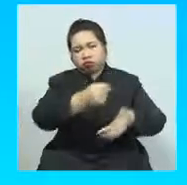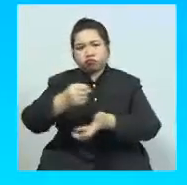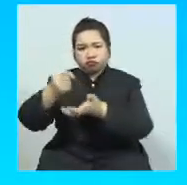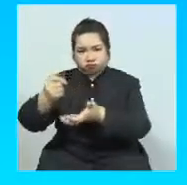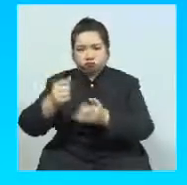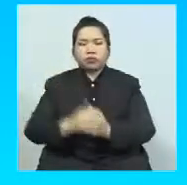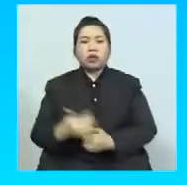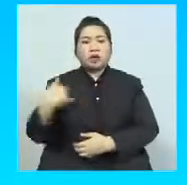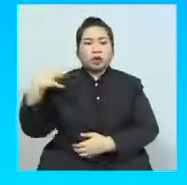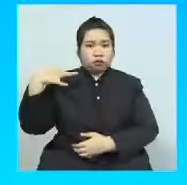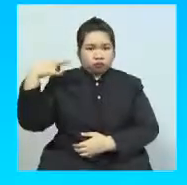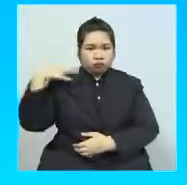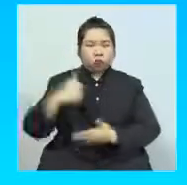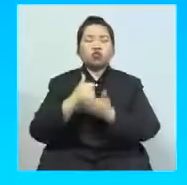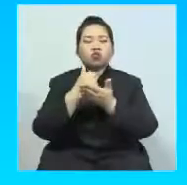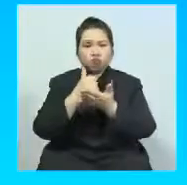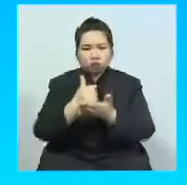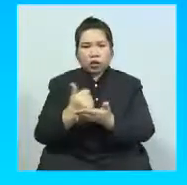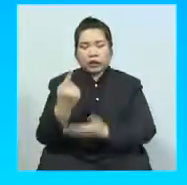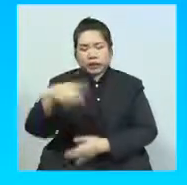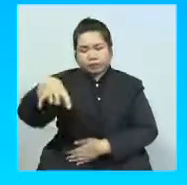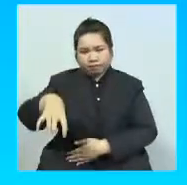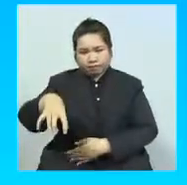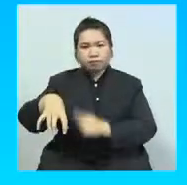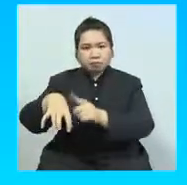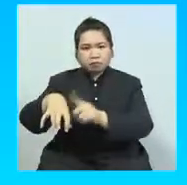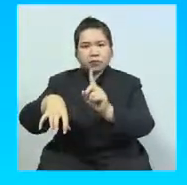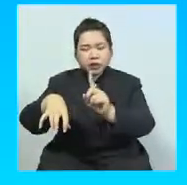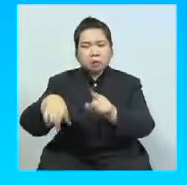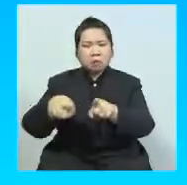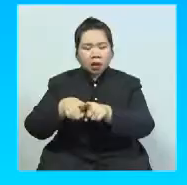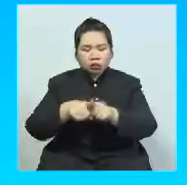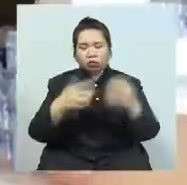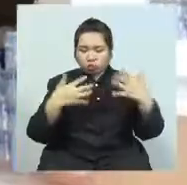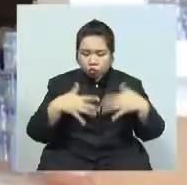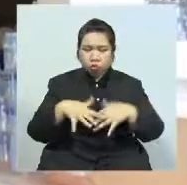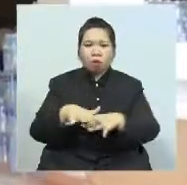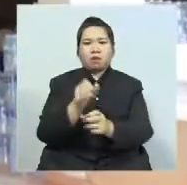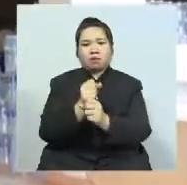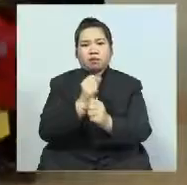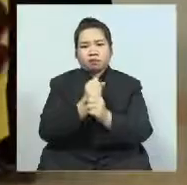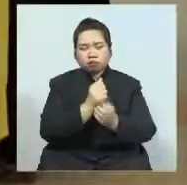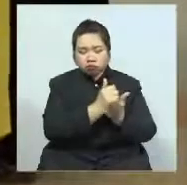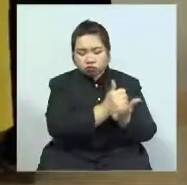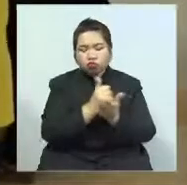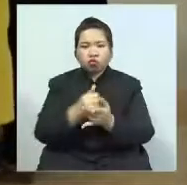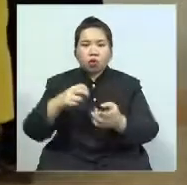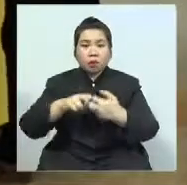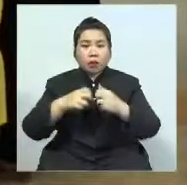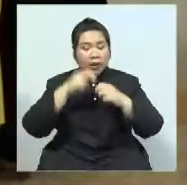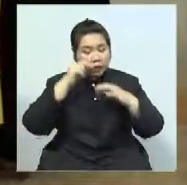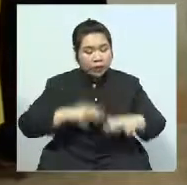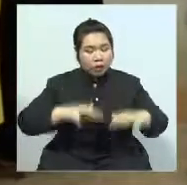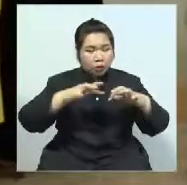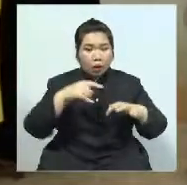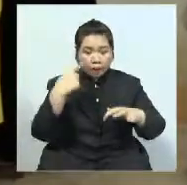จัดตั้งโรงครัวจิตอาสาขึ้นอีก1แห่งนะคะพร้อมกับมีการระดมทุกภาคส่วนค่ะเข้าไปให้การช่วยเหลือผู้ประสบภัย